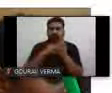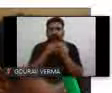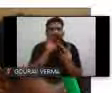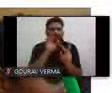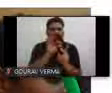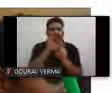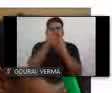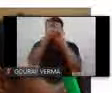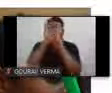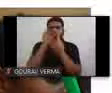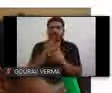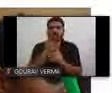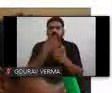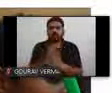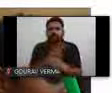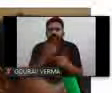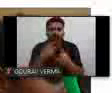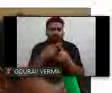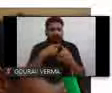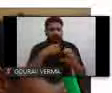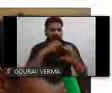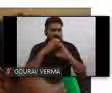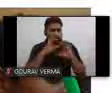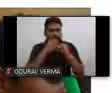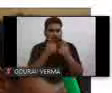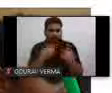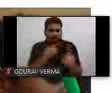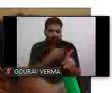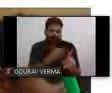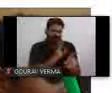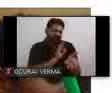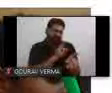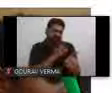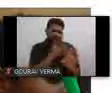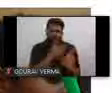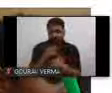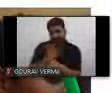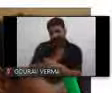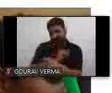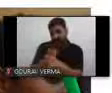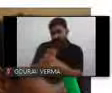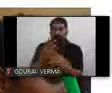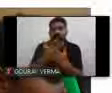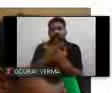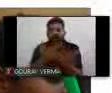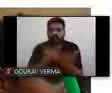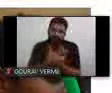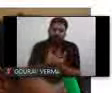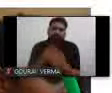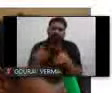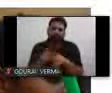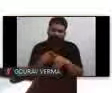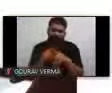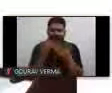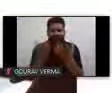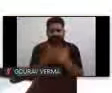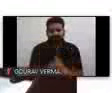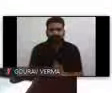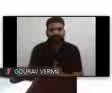एंड कम्युनिकेटिंग टू अस दैट ही डजंट लाइक दिस टॉय, आई वॉन्ट दिस टॉय और दिस ऑब्जेक्ट.